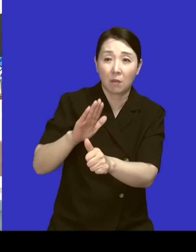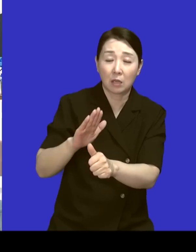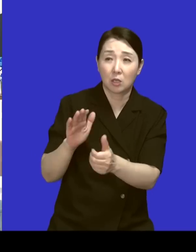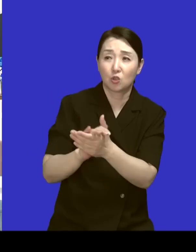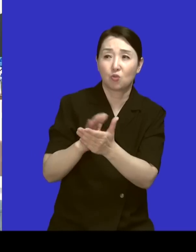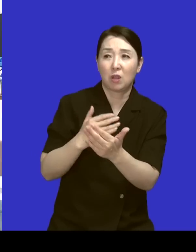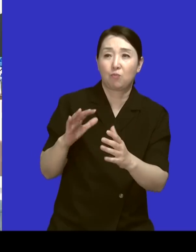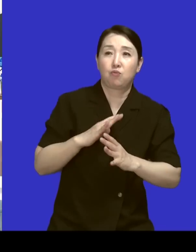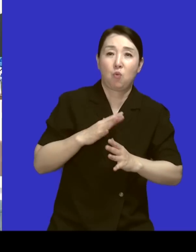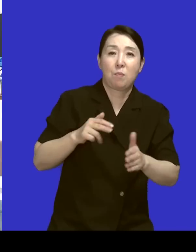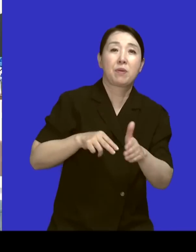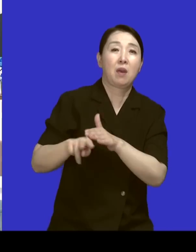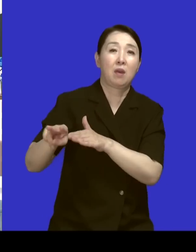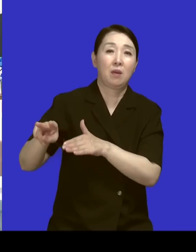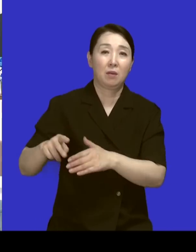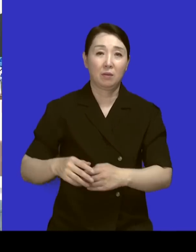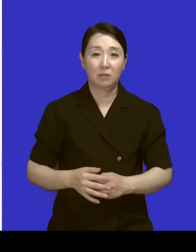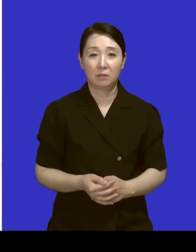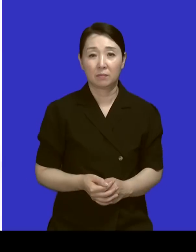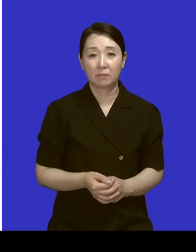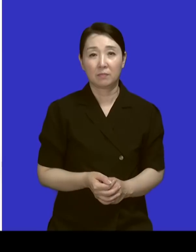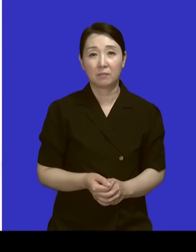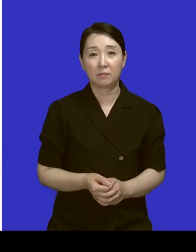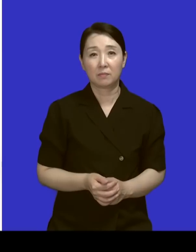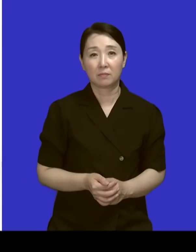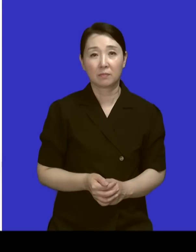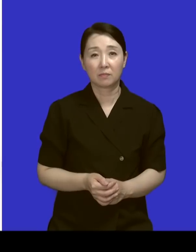이제 피하기 시작하는 거구나. 오히려. 예, 예, 어. 그렇죠. 어.